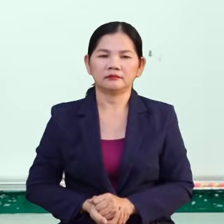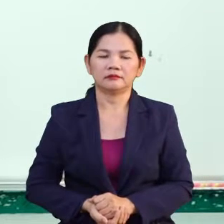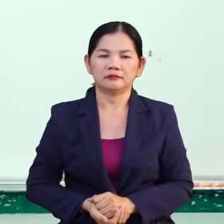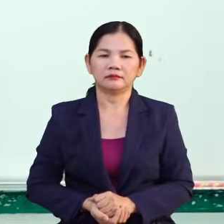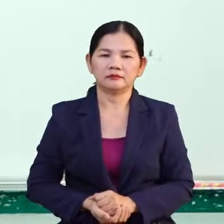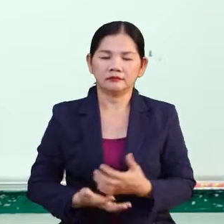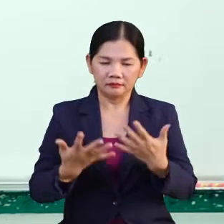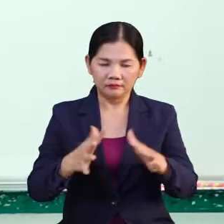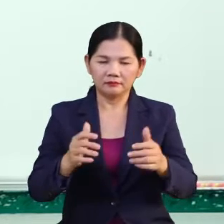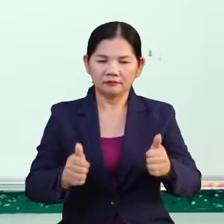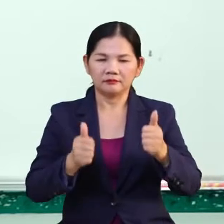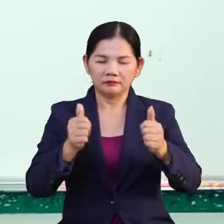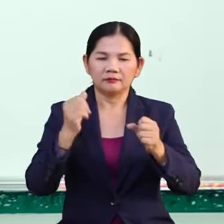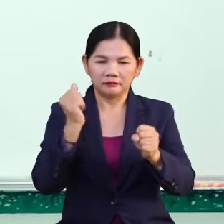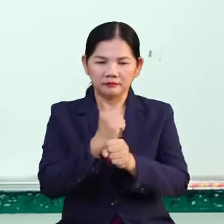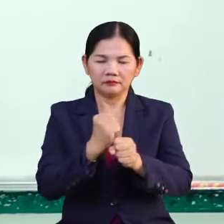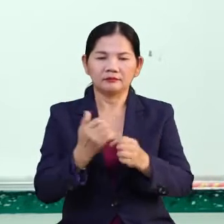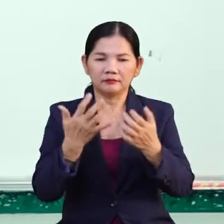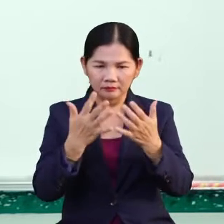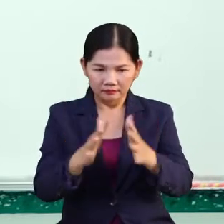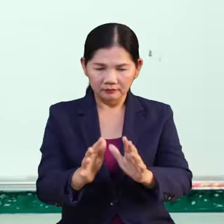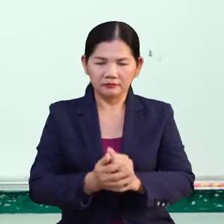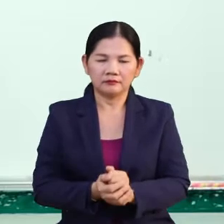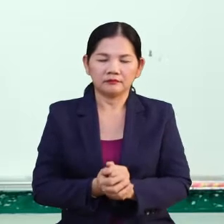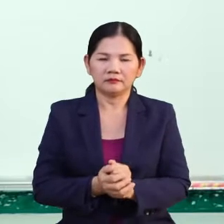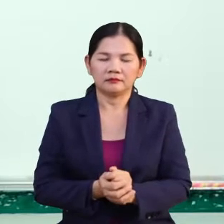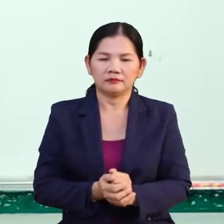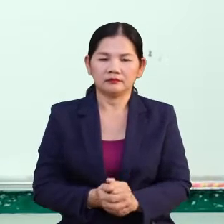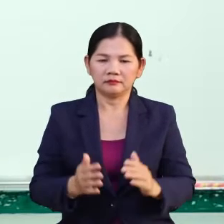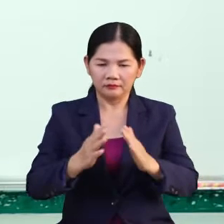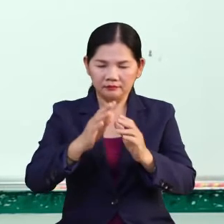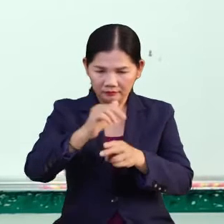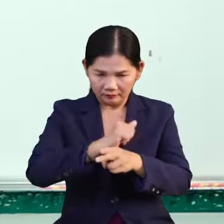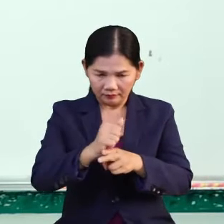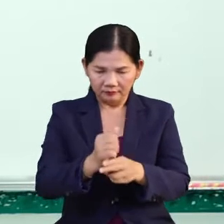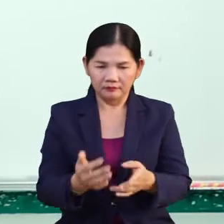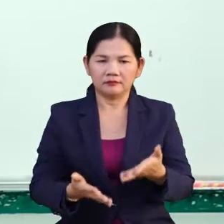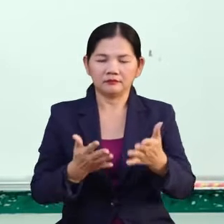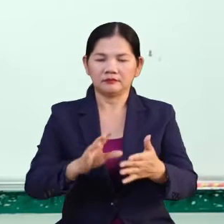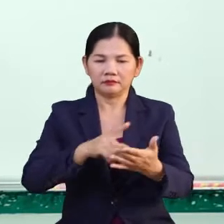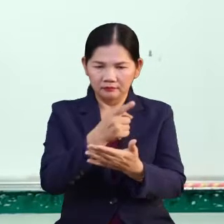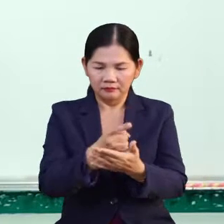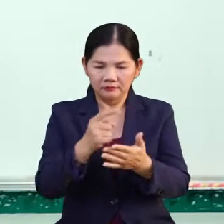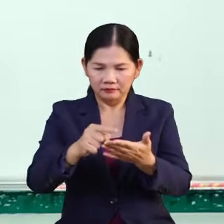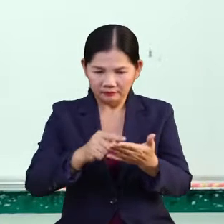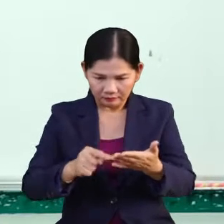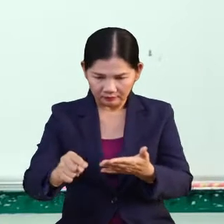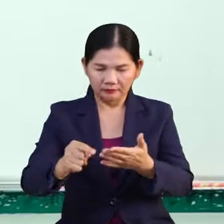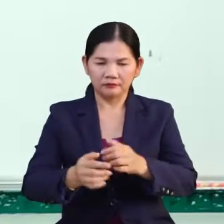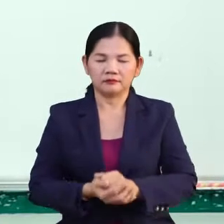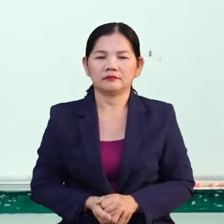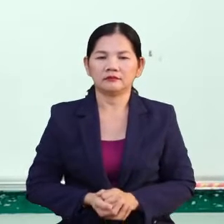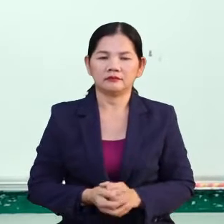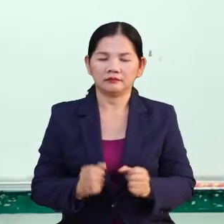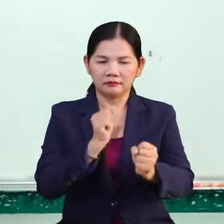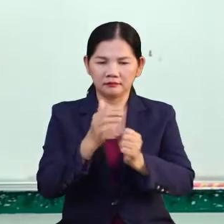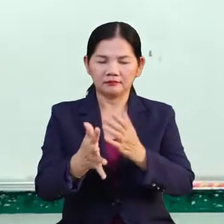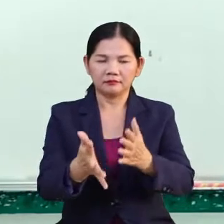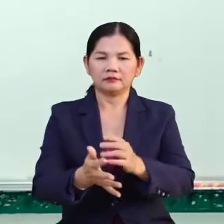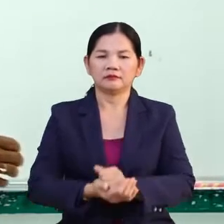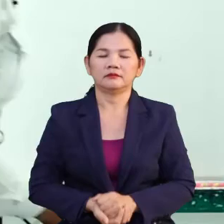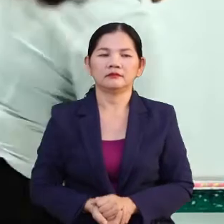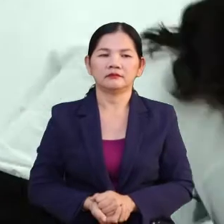ចាល្អណាស់ធ្វើរួចរាល់អស់ហើយកូនណាចាឥឡូវកូននឹកយកកិច្ចការរបស់កូនឡើងយកមកចូលរួមកំណែទាំងអស់គ្នាតោះចាប់ដើម